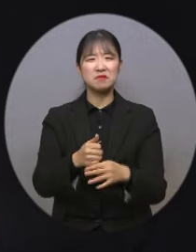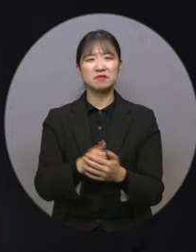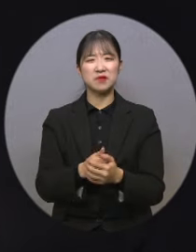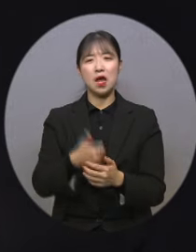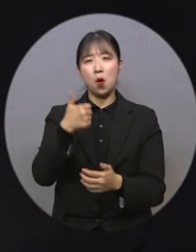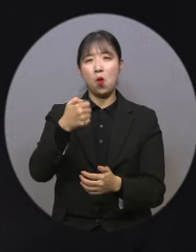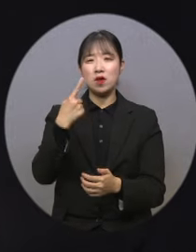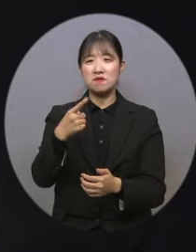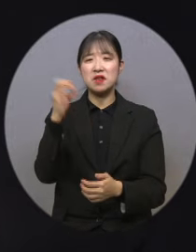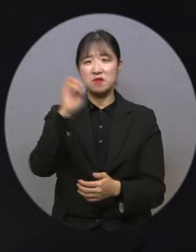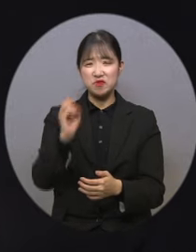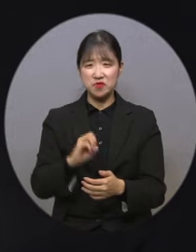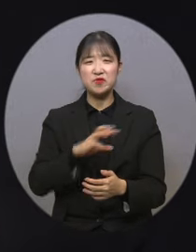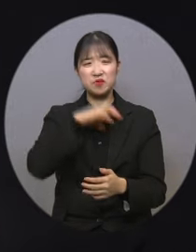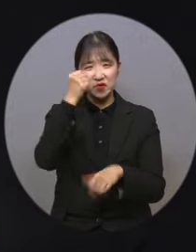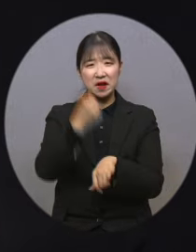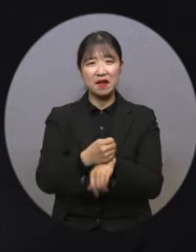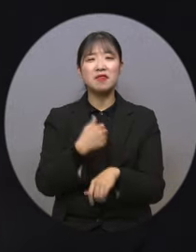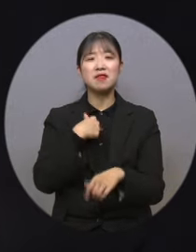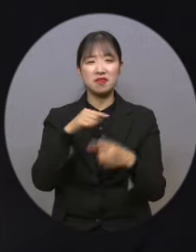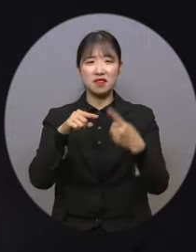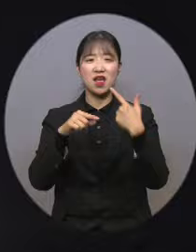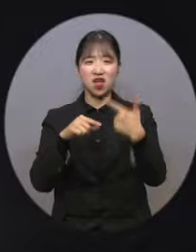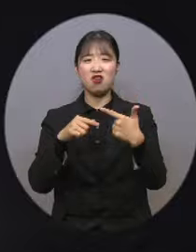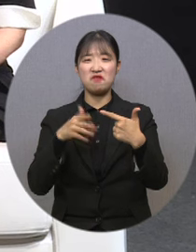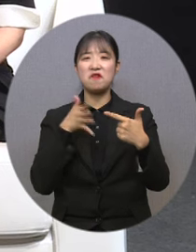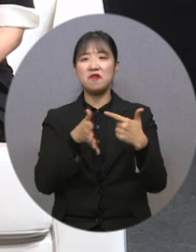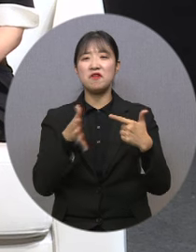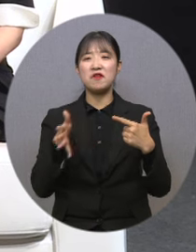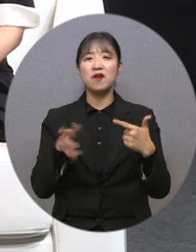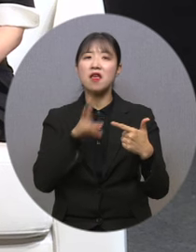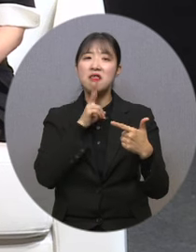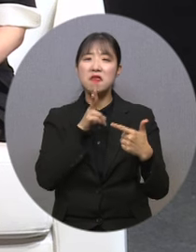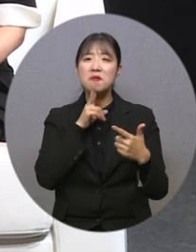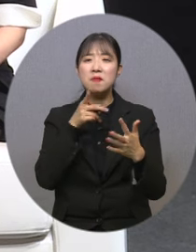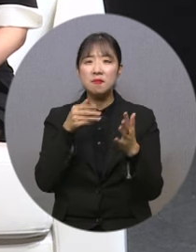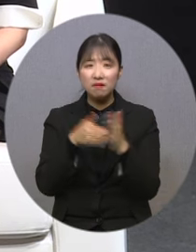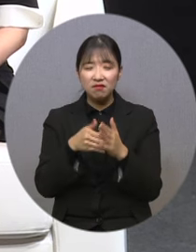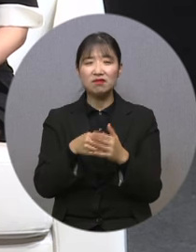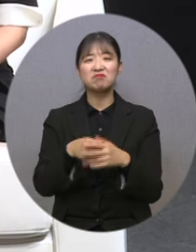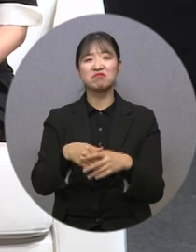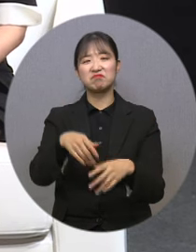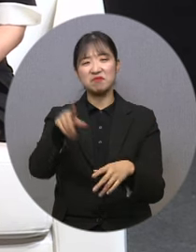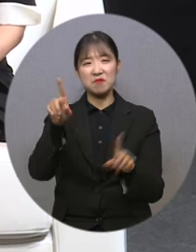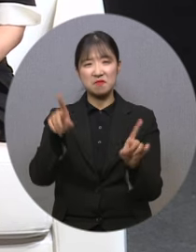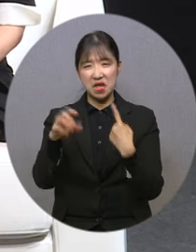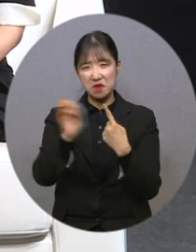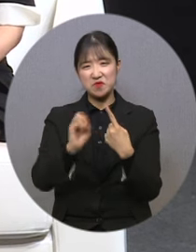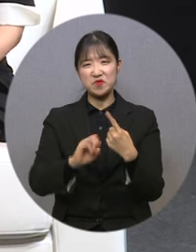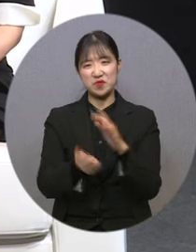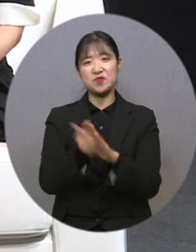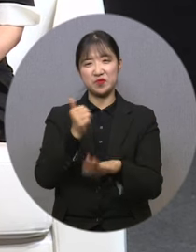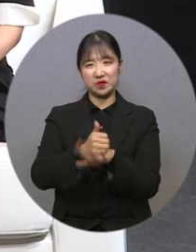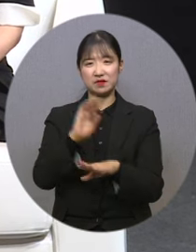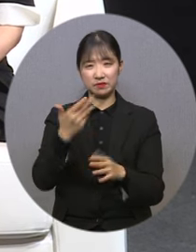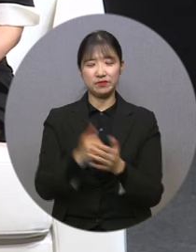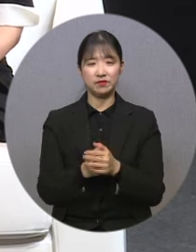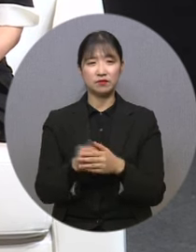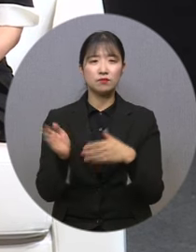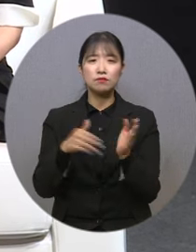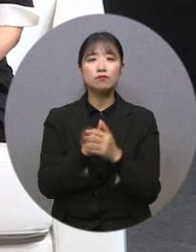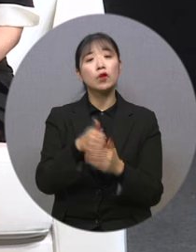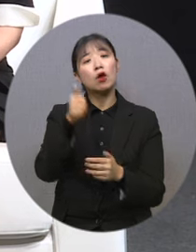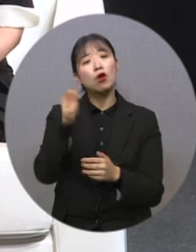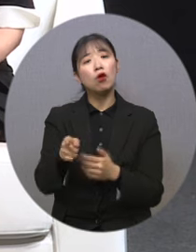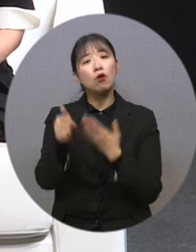붓는다 내가 6가지 원했어요 때 뿌르 적중이 뭐 허 후 께서도 마찬가지 하네 의원 이 1분도 안